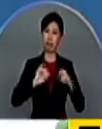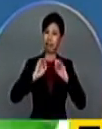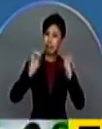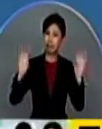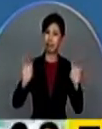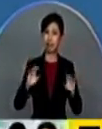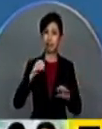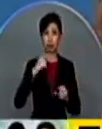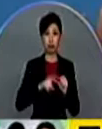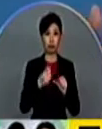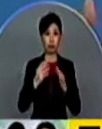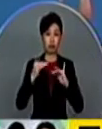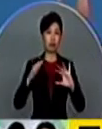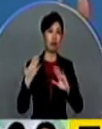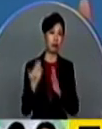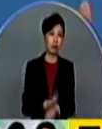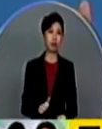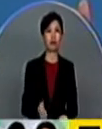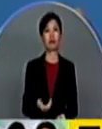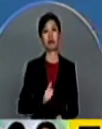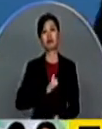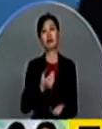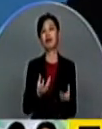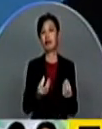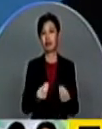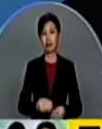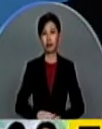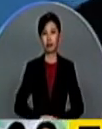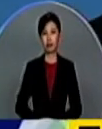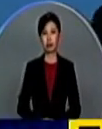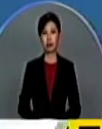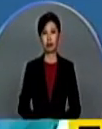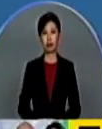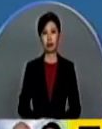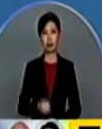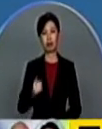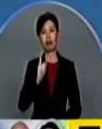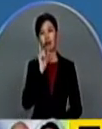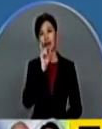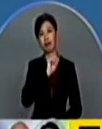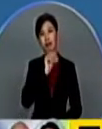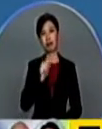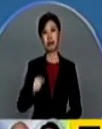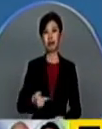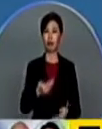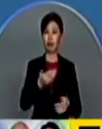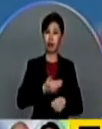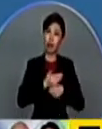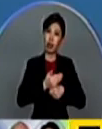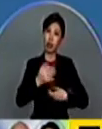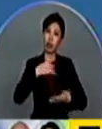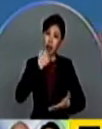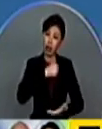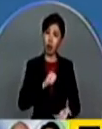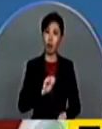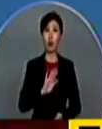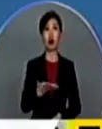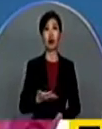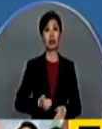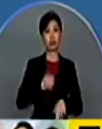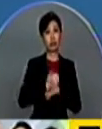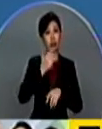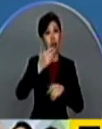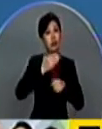华民国会灭亡了，4年中华民国没有灭亡。同样的，你一天到晚说国民党卖台，马英九执政8年有卖台